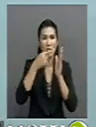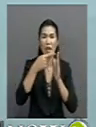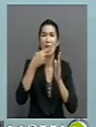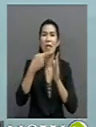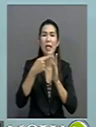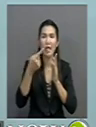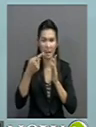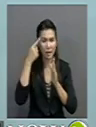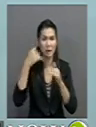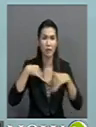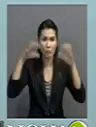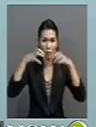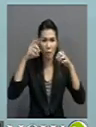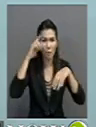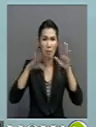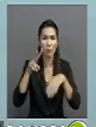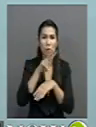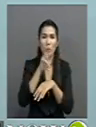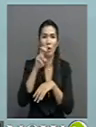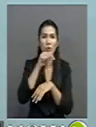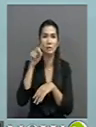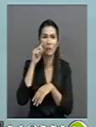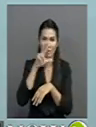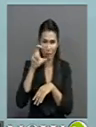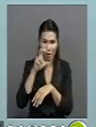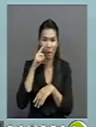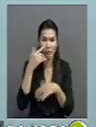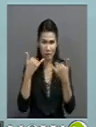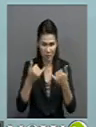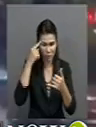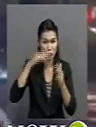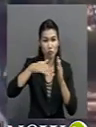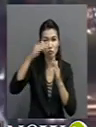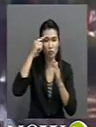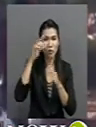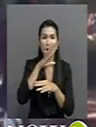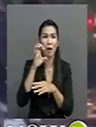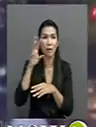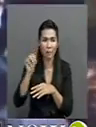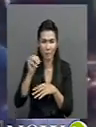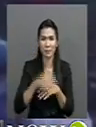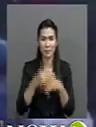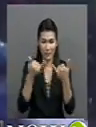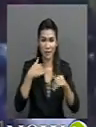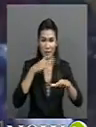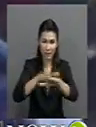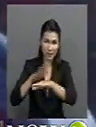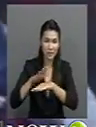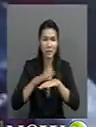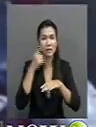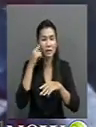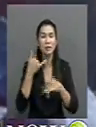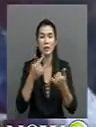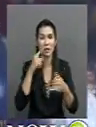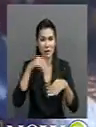านคาดว่าปริมาณฝนจะอยู่ที่200ถึง300มิลลิเมตรบางแห่งจะสูงถึง500มิลลิเมตรนะครับเตือนประชาชนที่อยู่บริเวณชาย